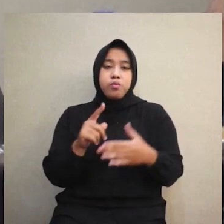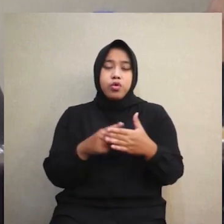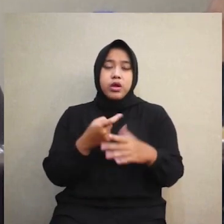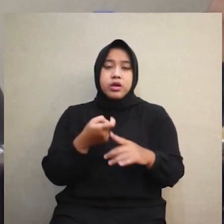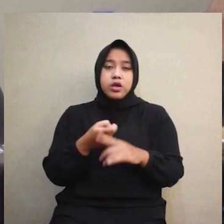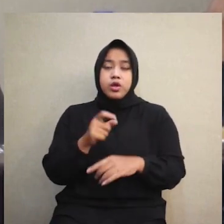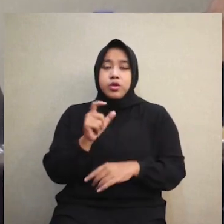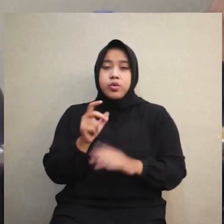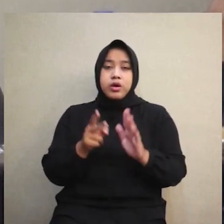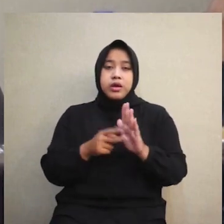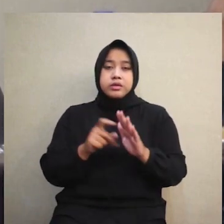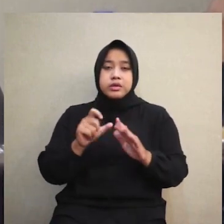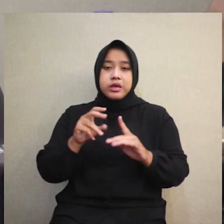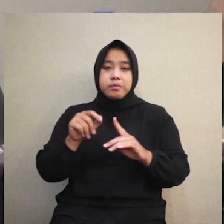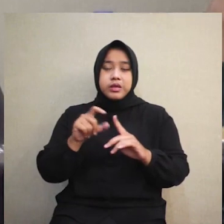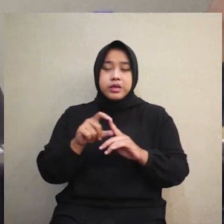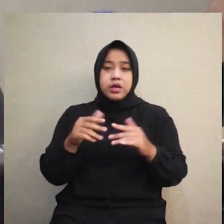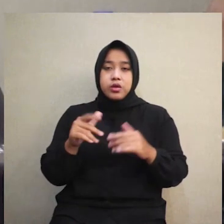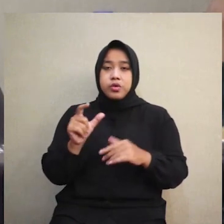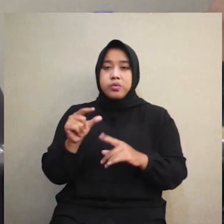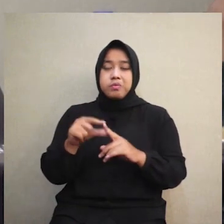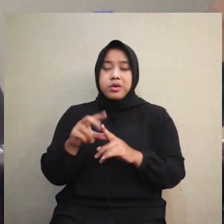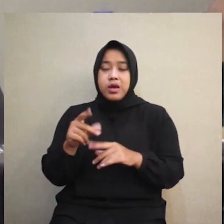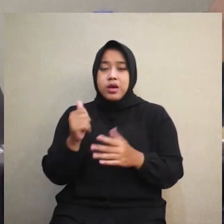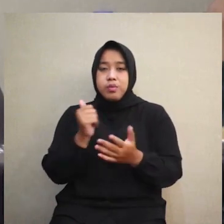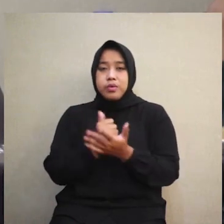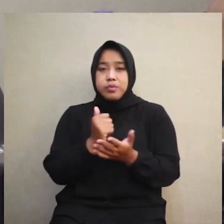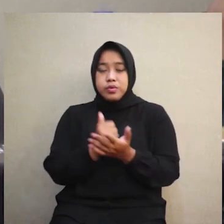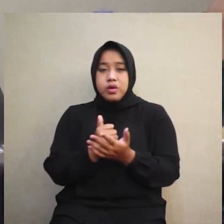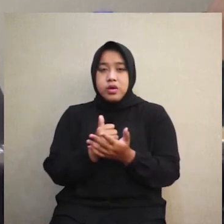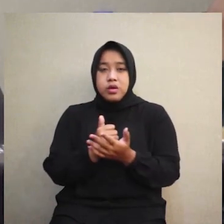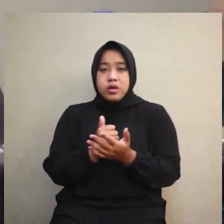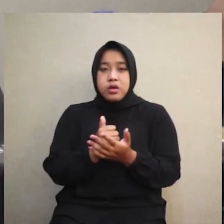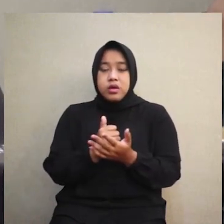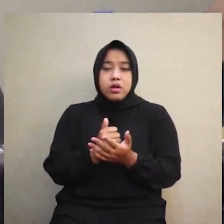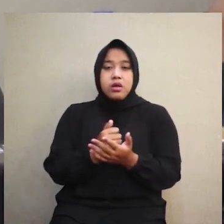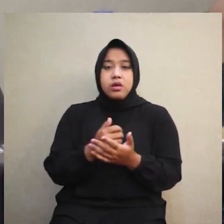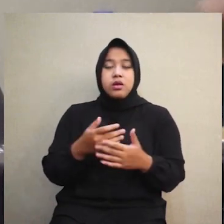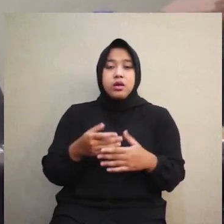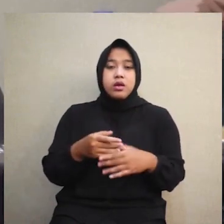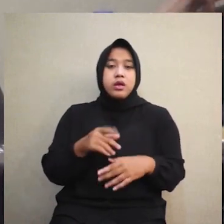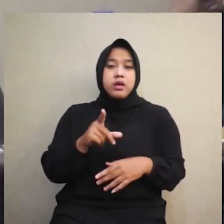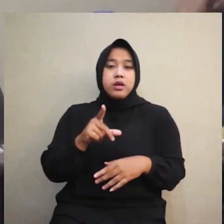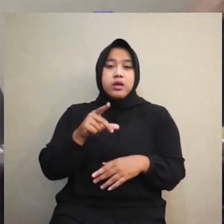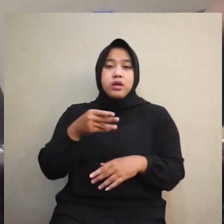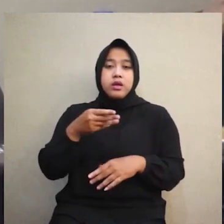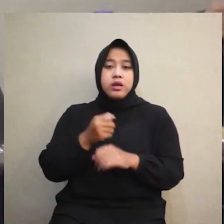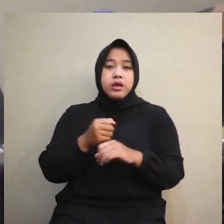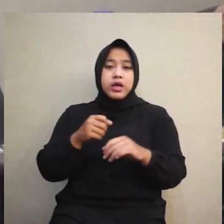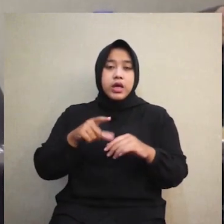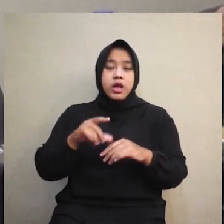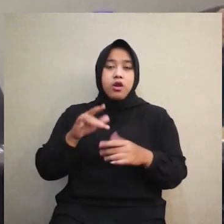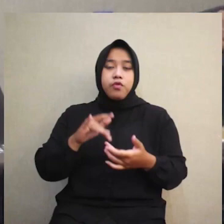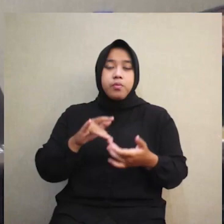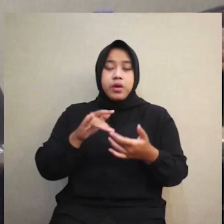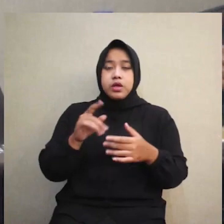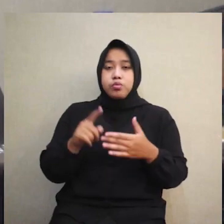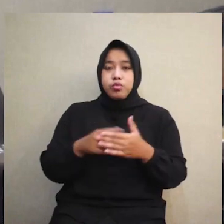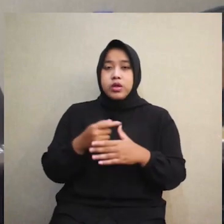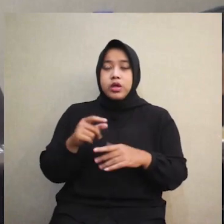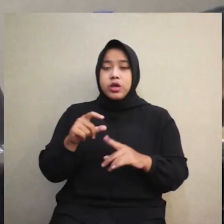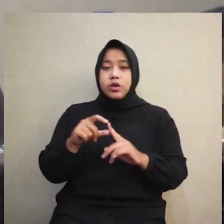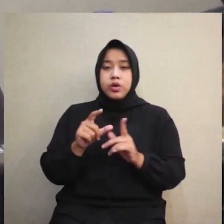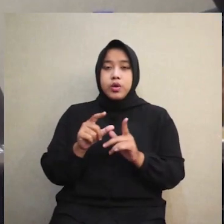uncrpd atau upr yang sangat legal formal ya jadi justru kita diantar oleh Mbak Dwi dan